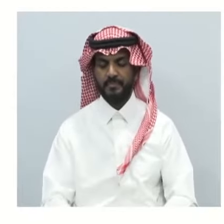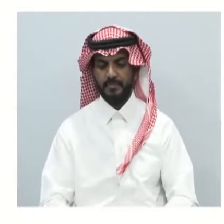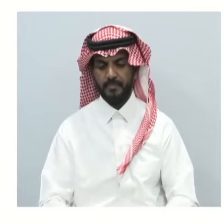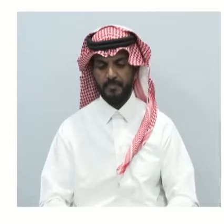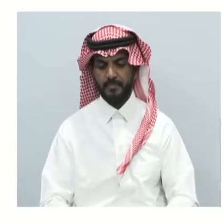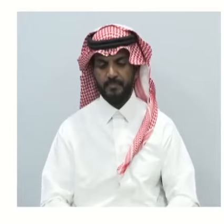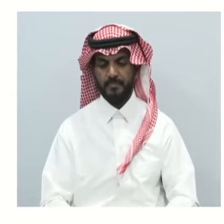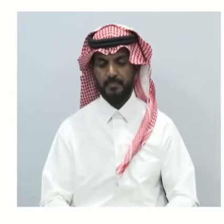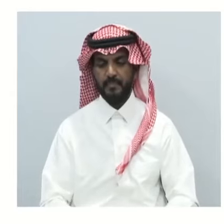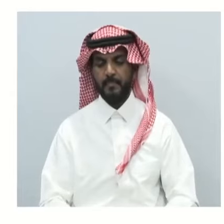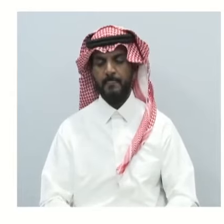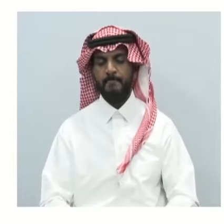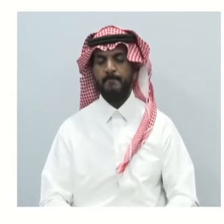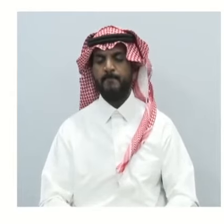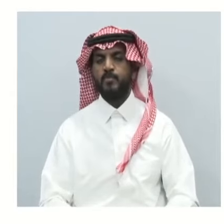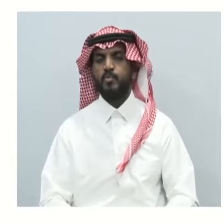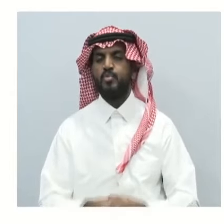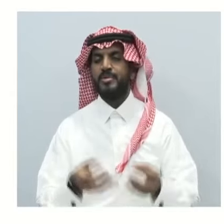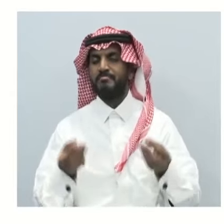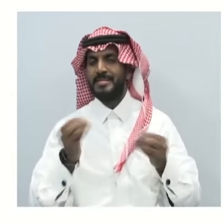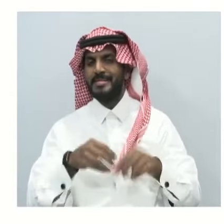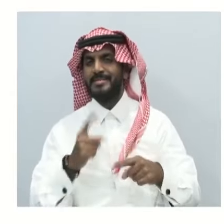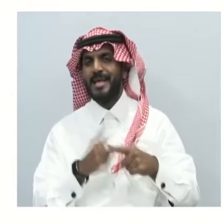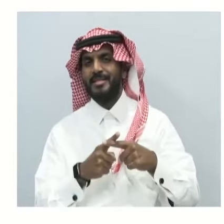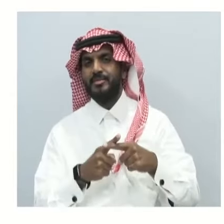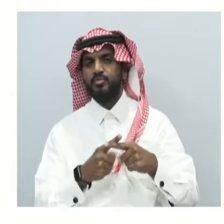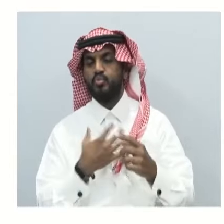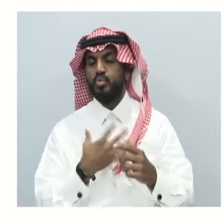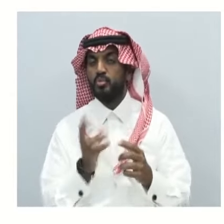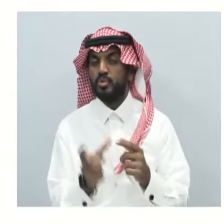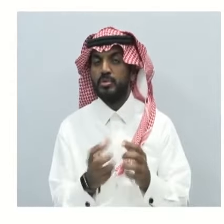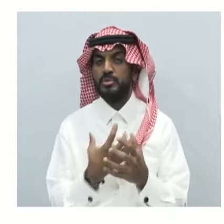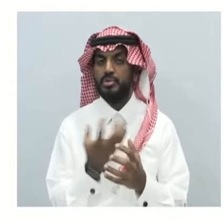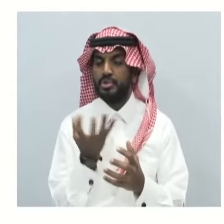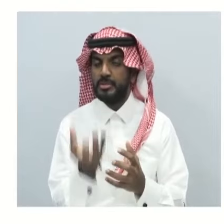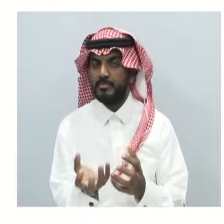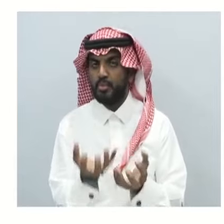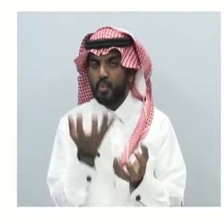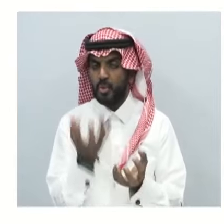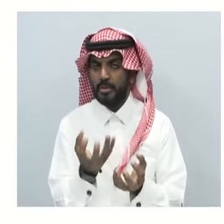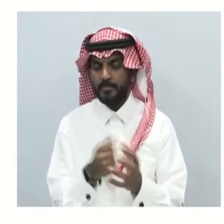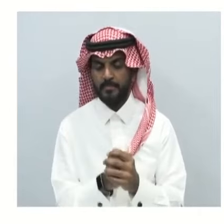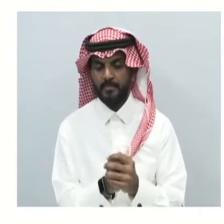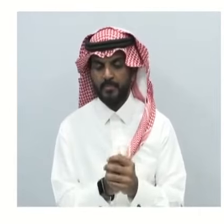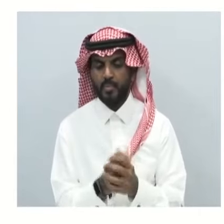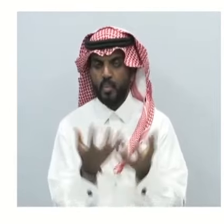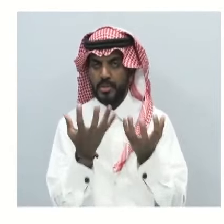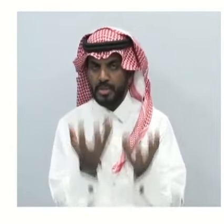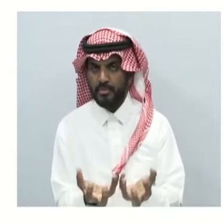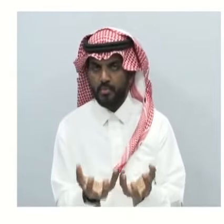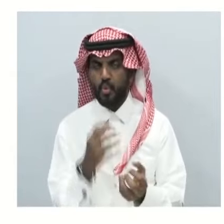طالبته كلما زادت كتله الجسم زادت قوه الجذبه